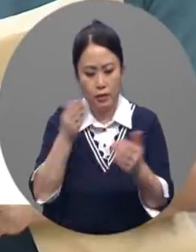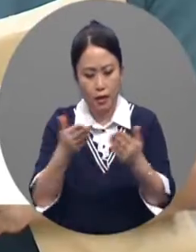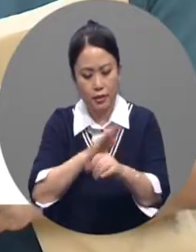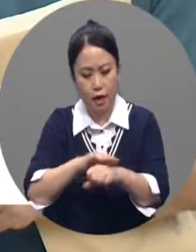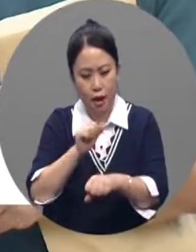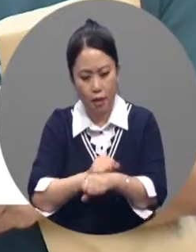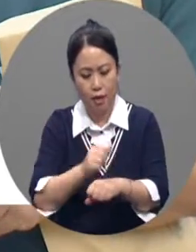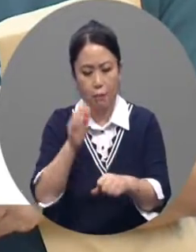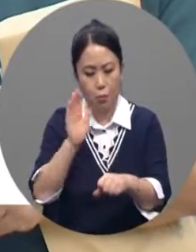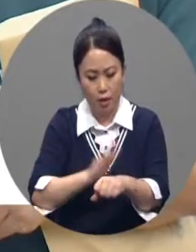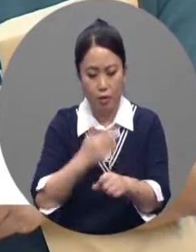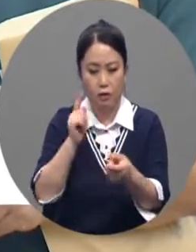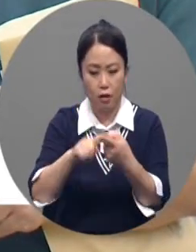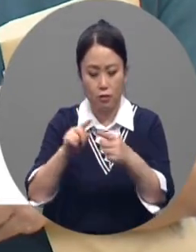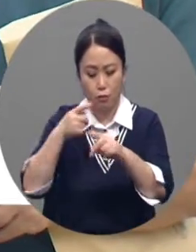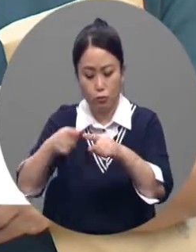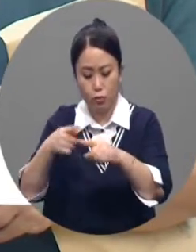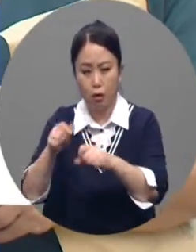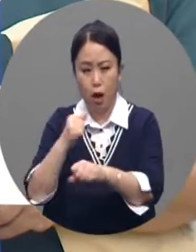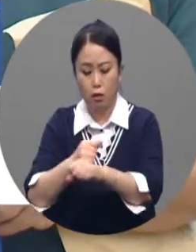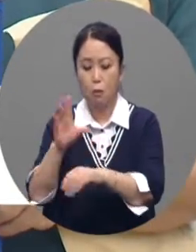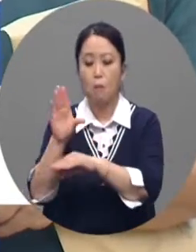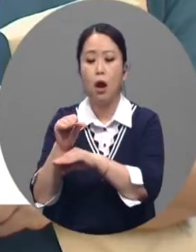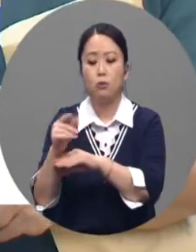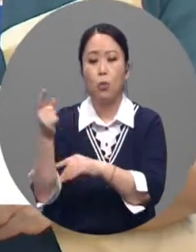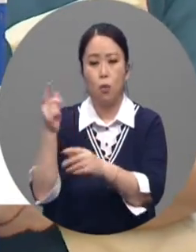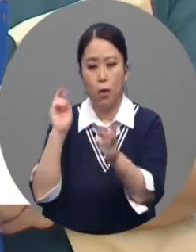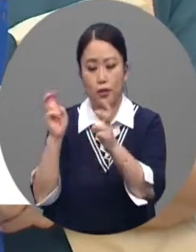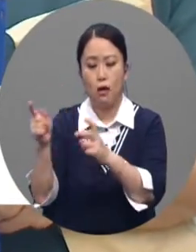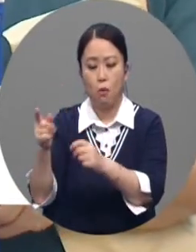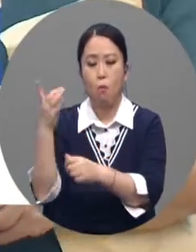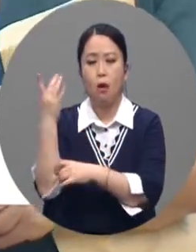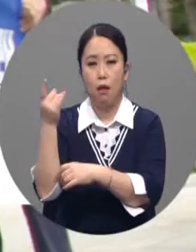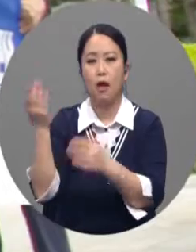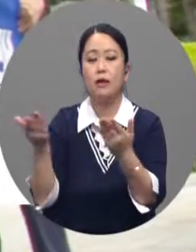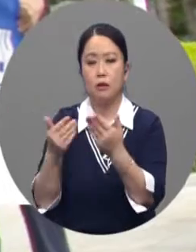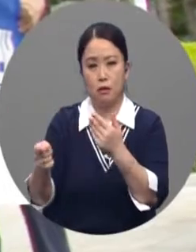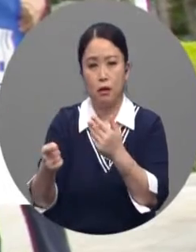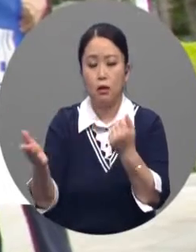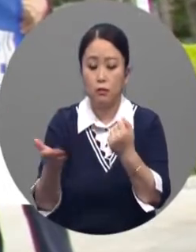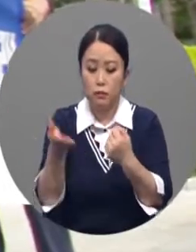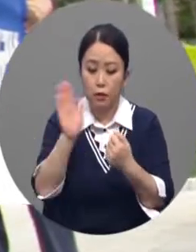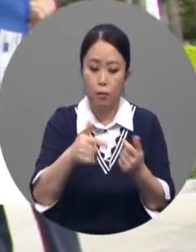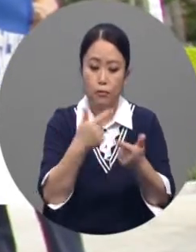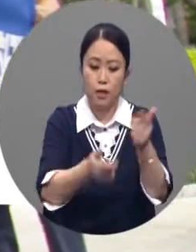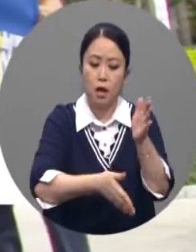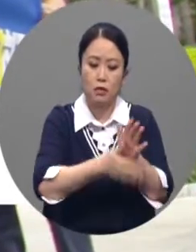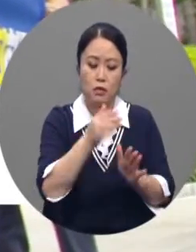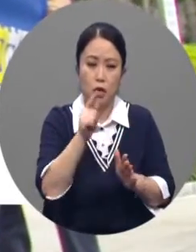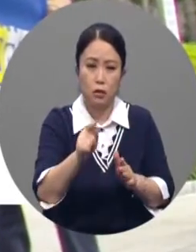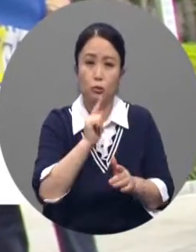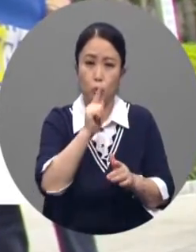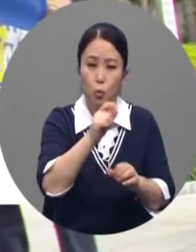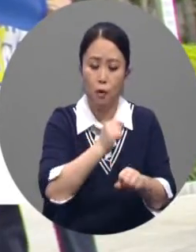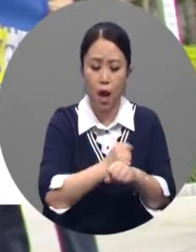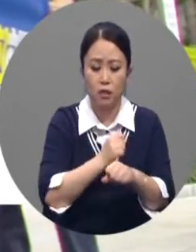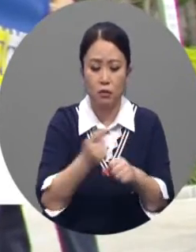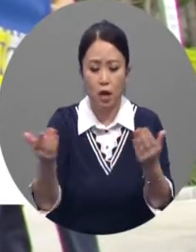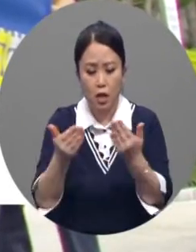대해 부산시가 법적 소송을 제기한 것은 입을 막으려는 시도일 뿐이라고 주장했습니다. 또